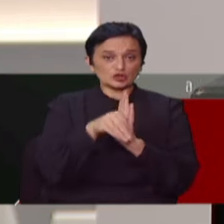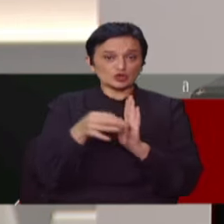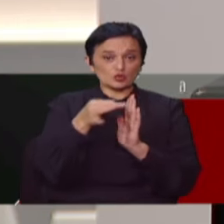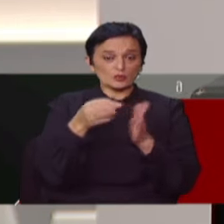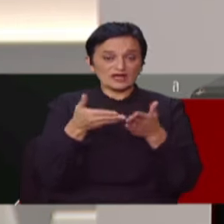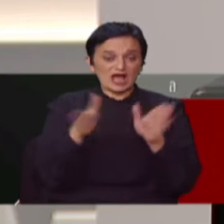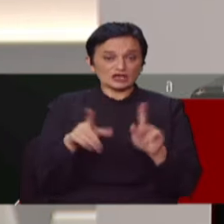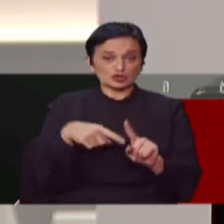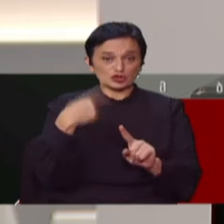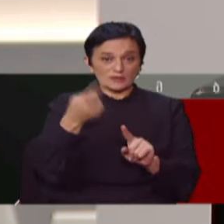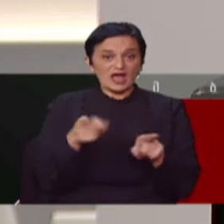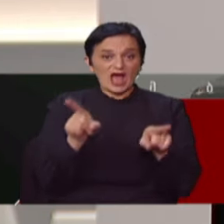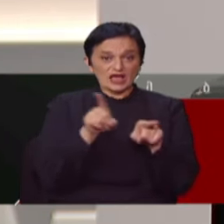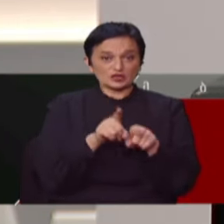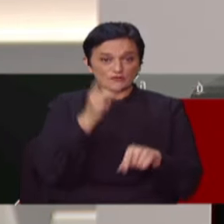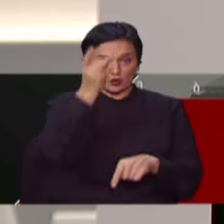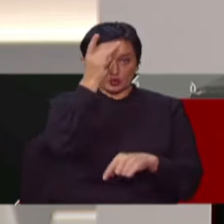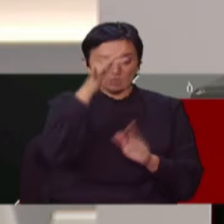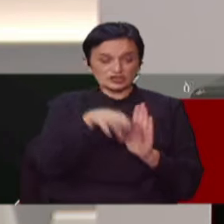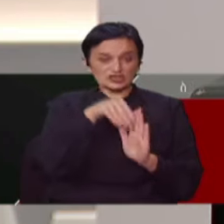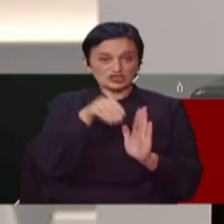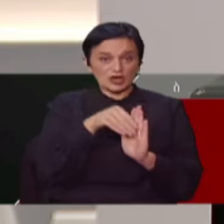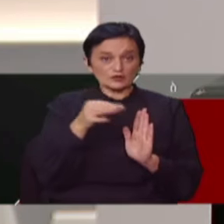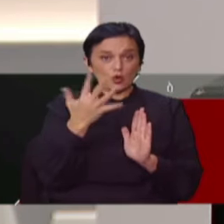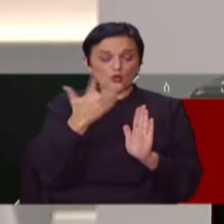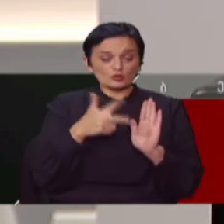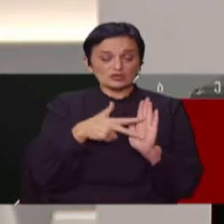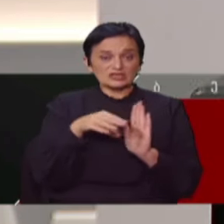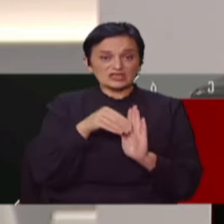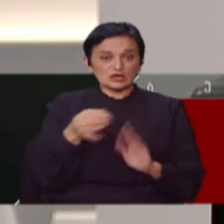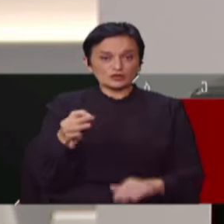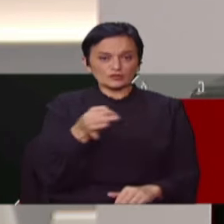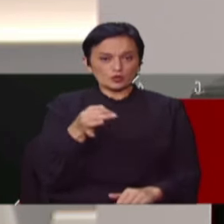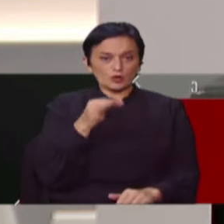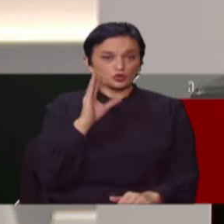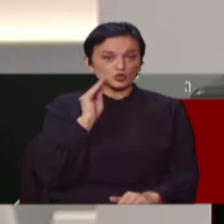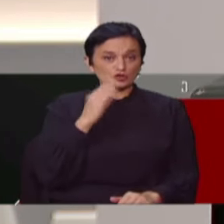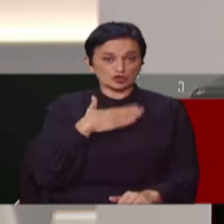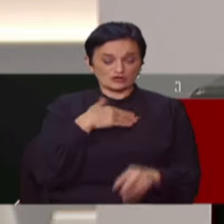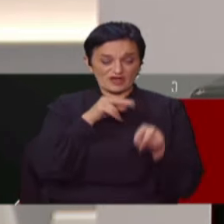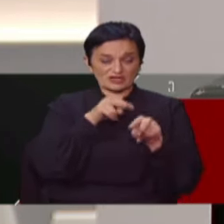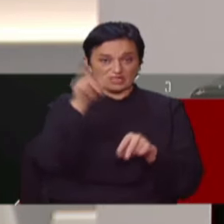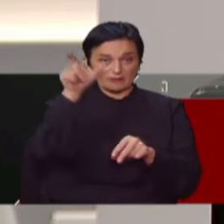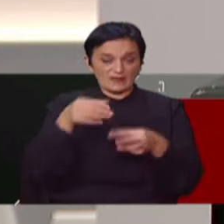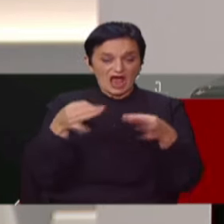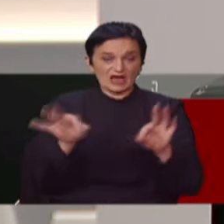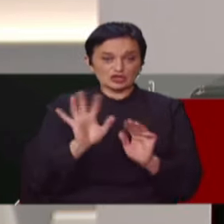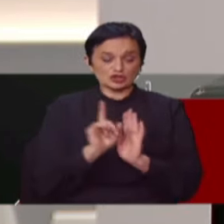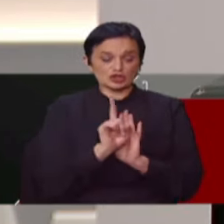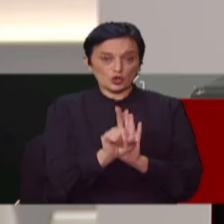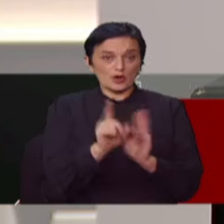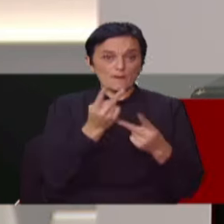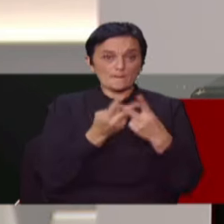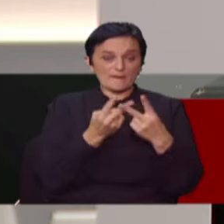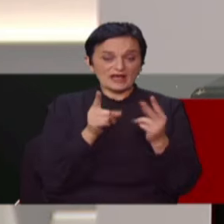gasnis șemdeg, aseve, rustavi sarcina ulchis ormuzda metrobete sarcina ubaze, rodesa ciointam urobeli arșeușes, aseve